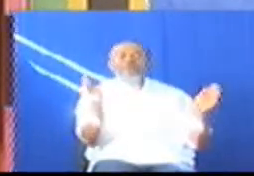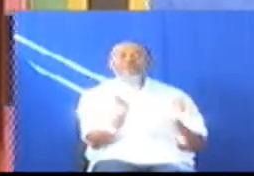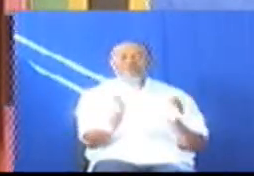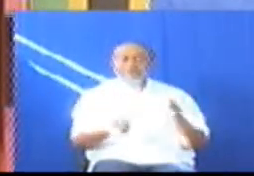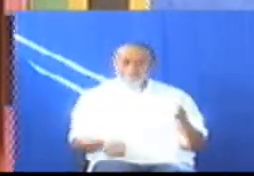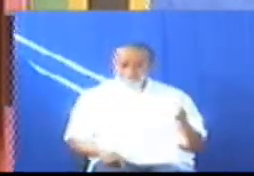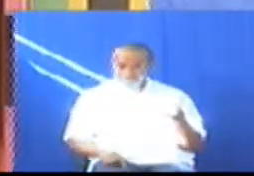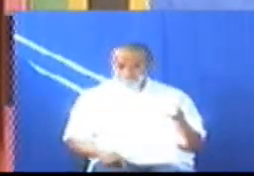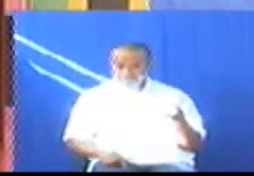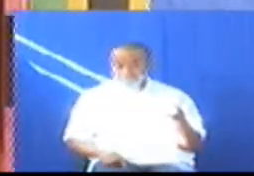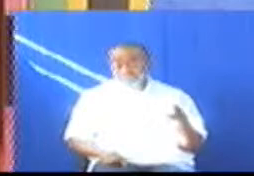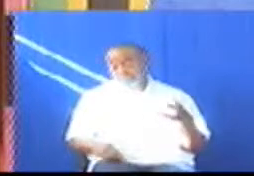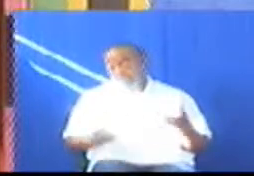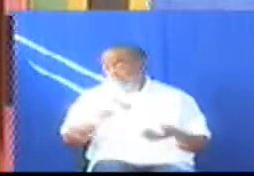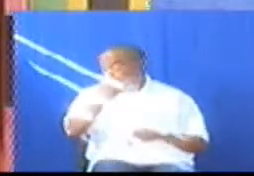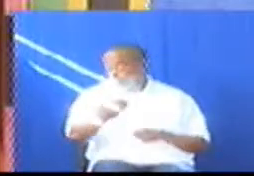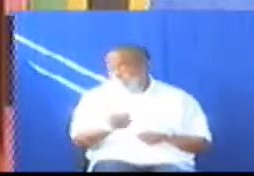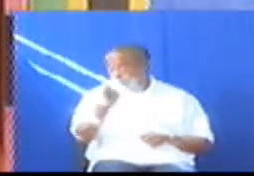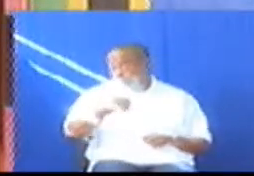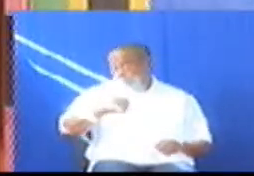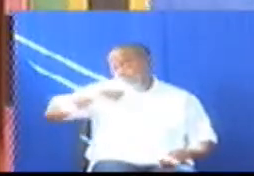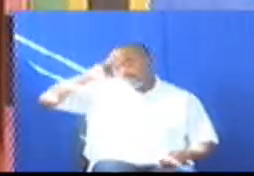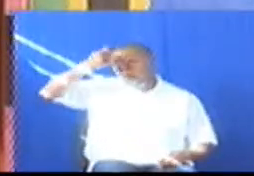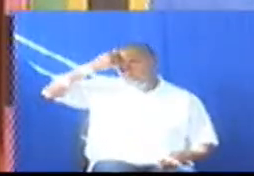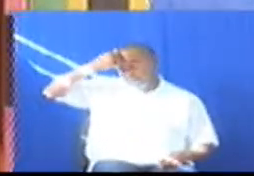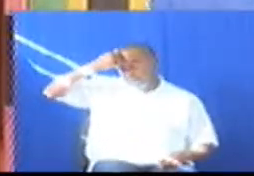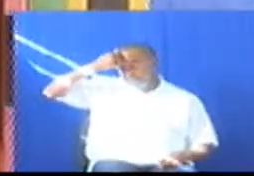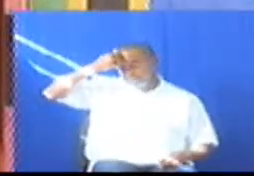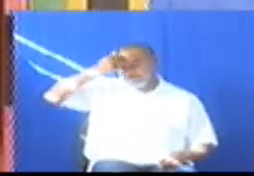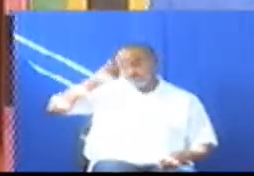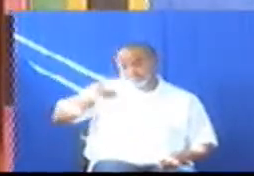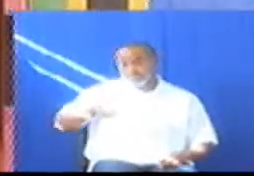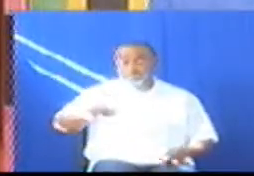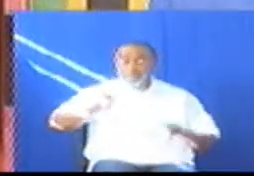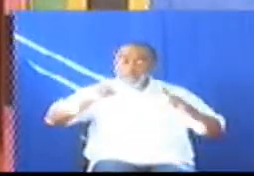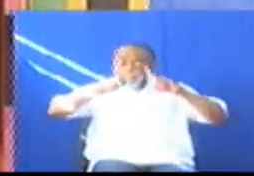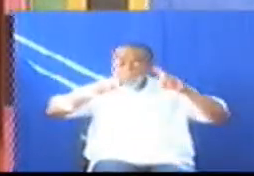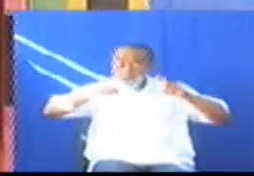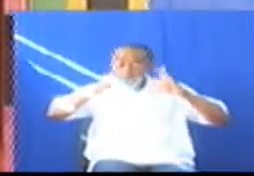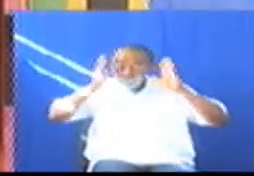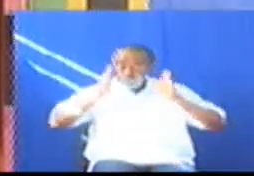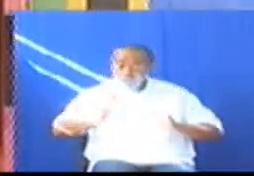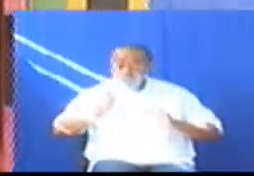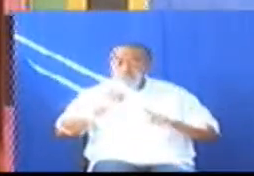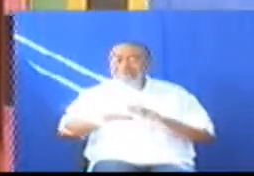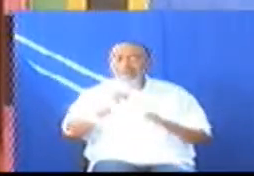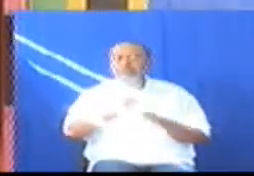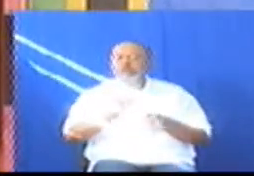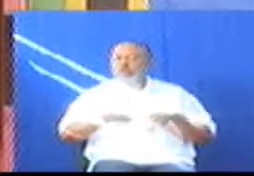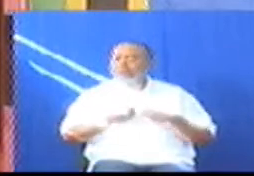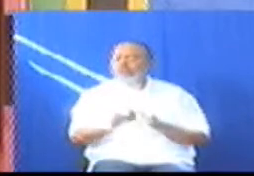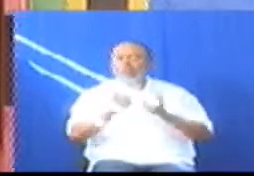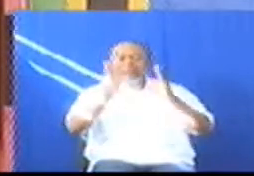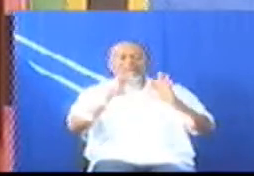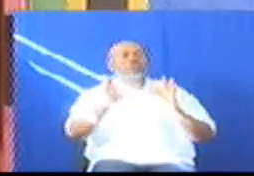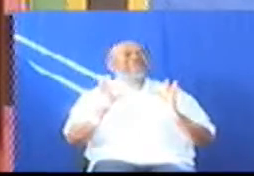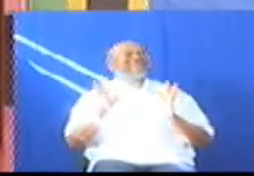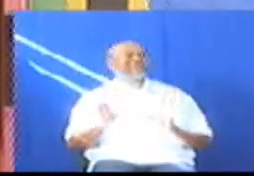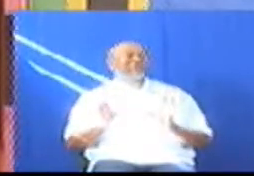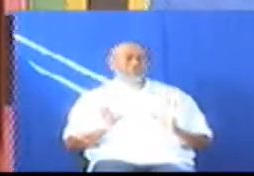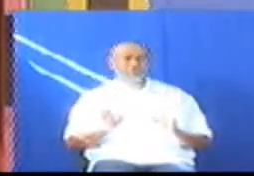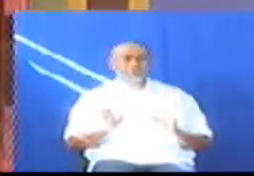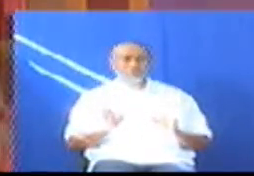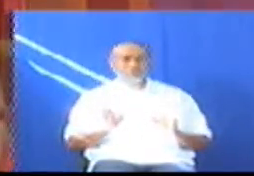Mwezi wa kwanza nilisema hivi, CIG wanatoa taarifa nzuri sana, lakini kuna wakati